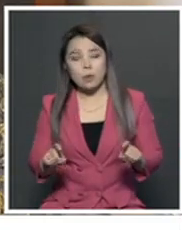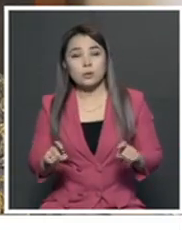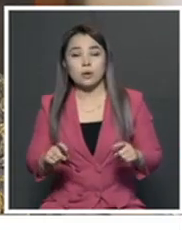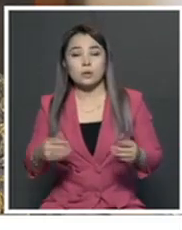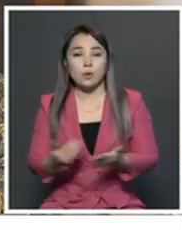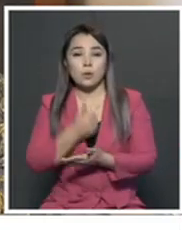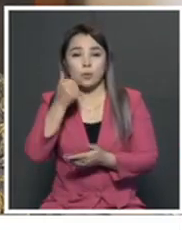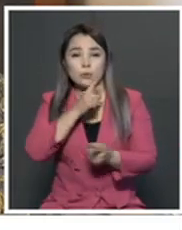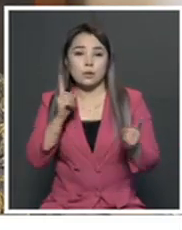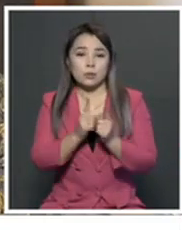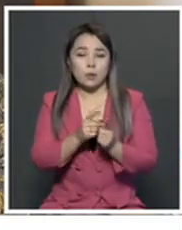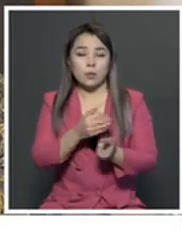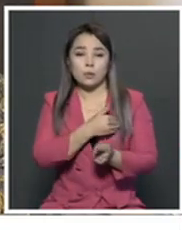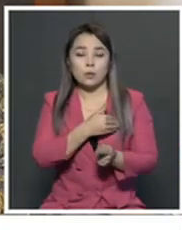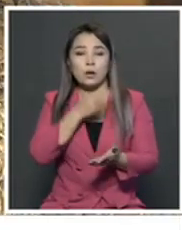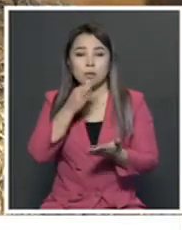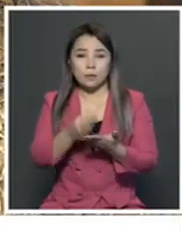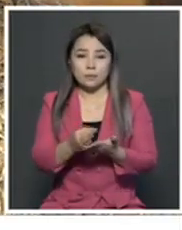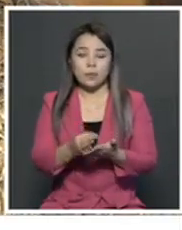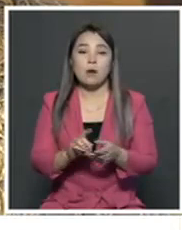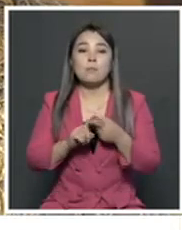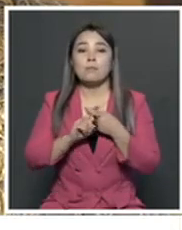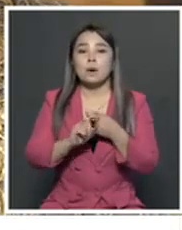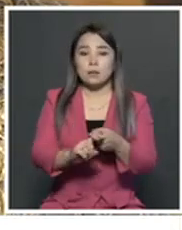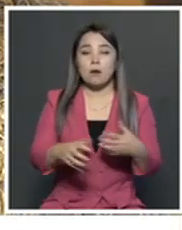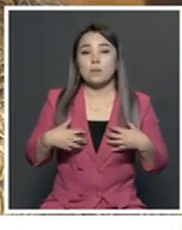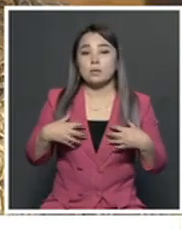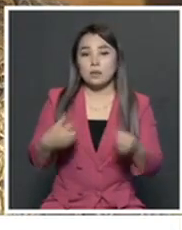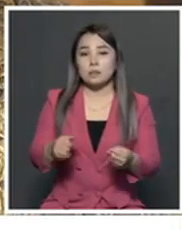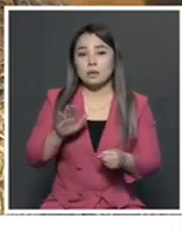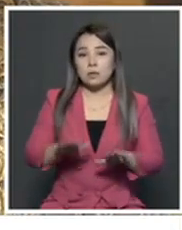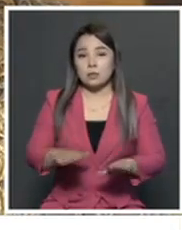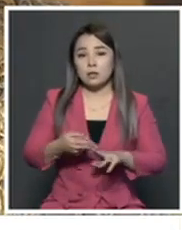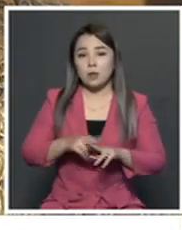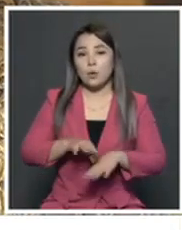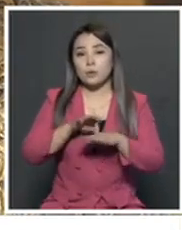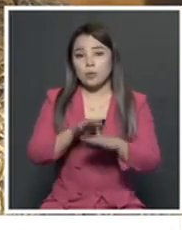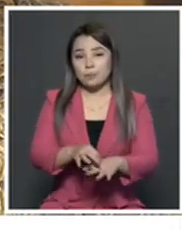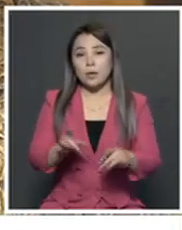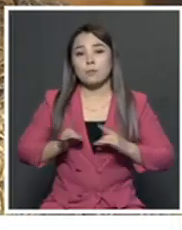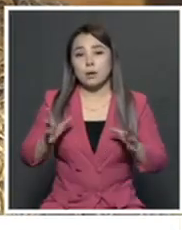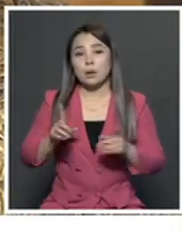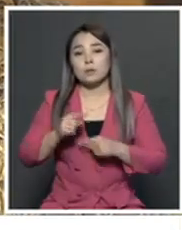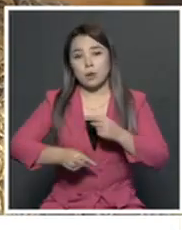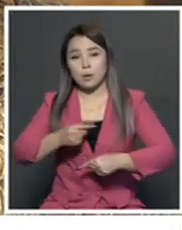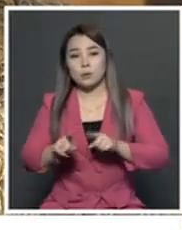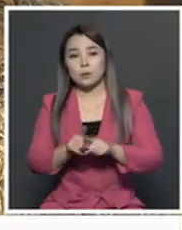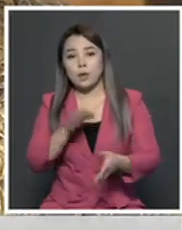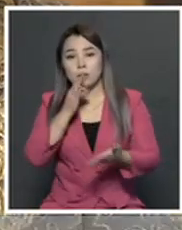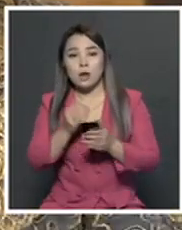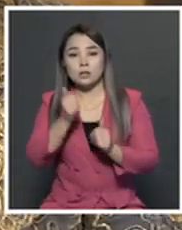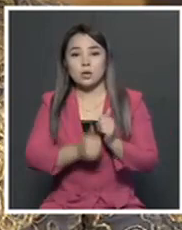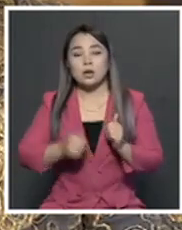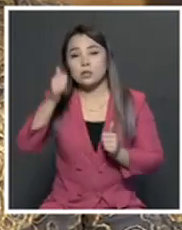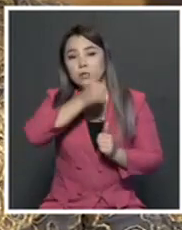алса деген ой бар. Пандемиядан аман есен өтіп, мерекеден мерекеге жыл